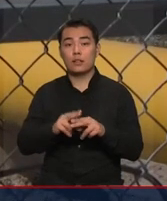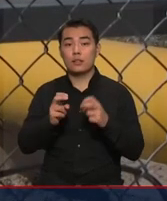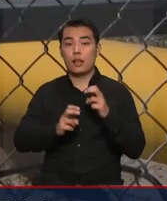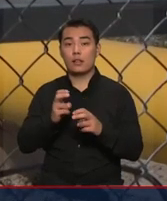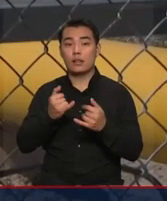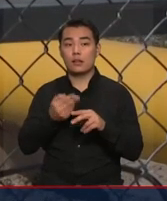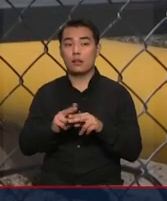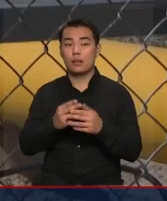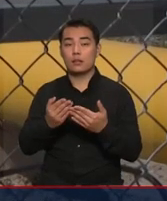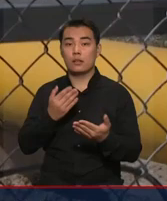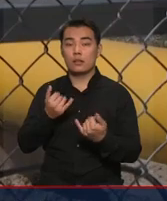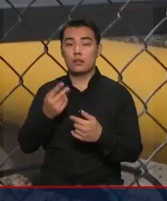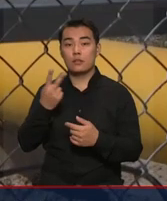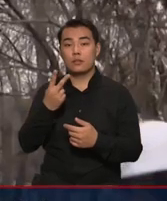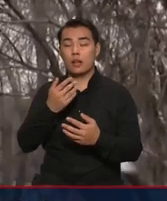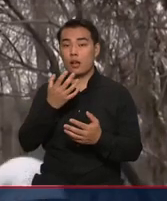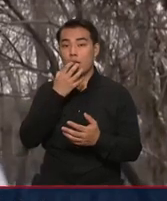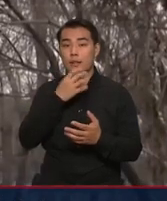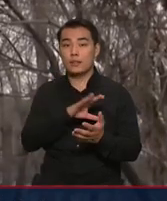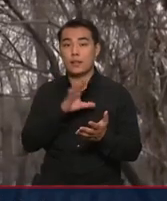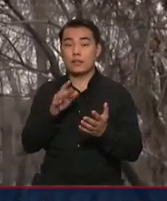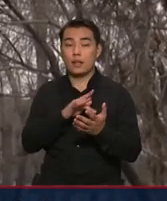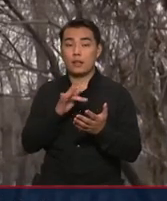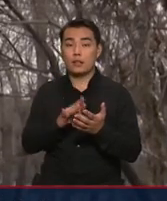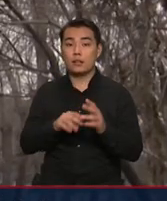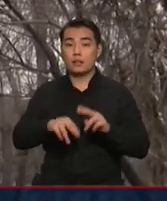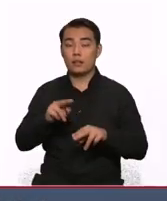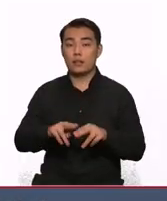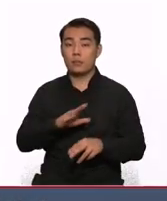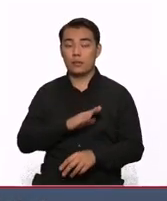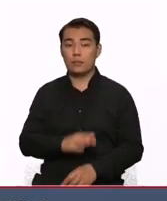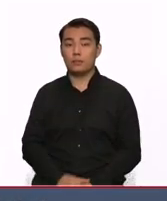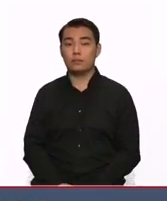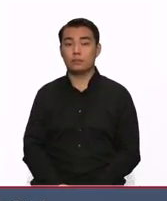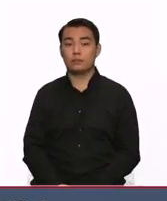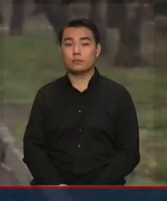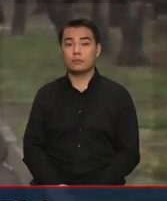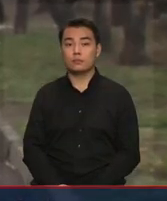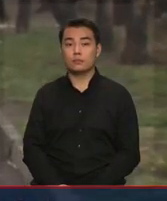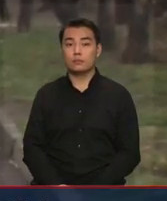осыған дейін шаһардағы 2-ші жылу электр орталығында да салынған.